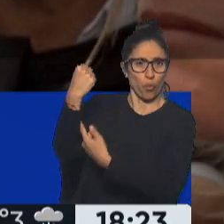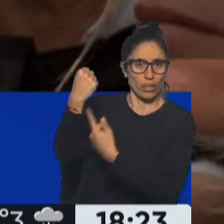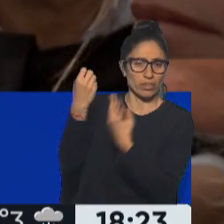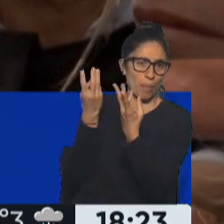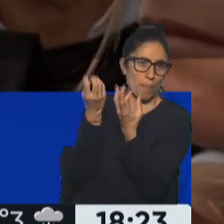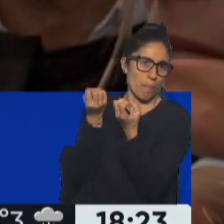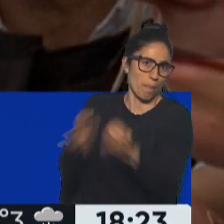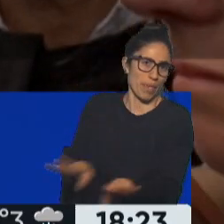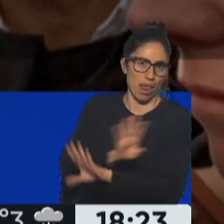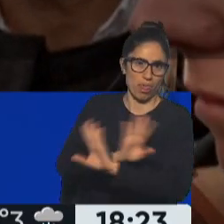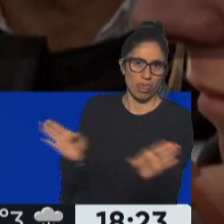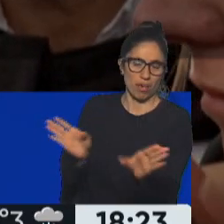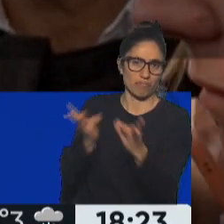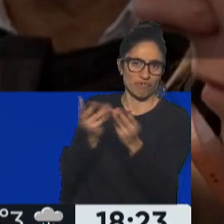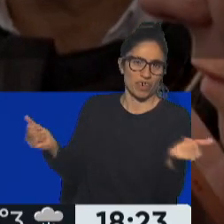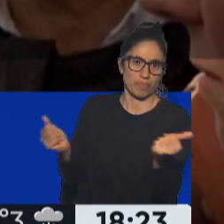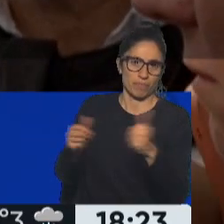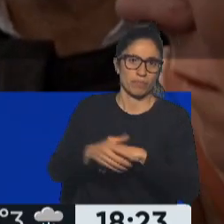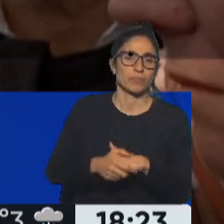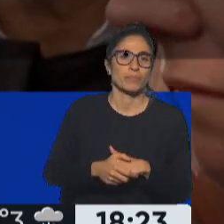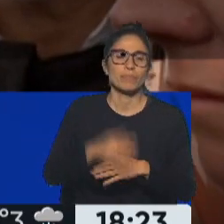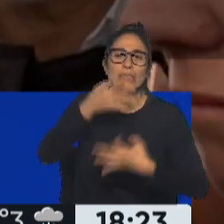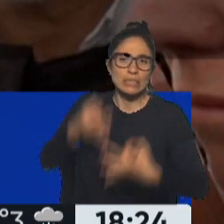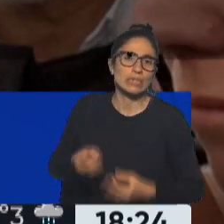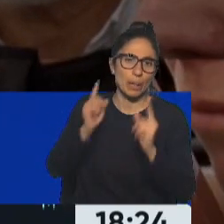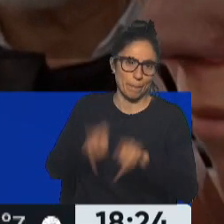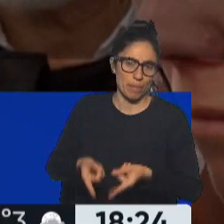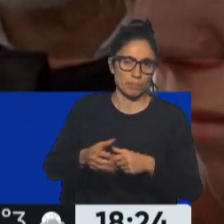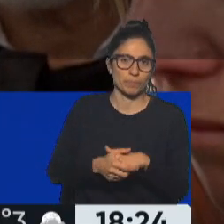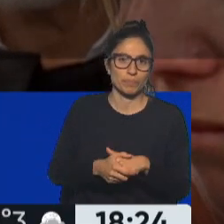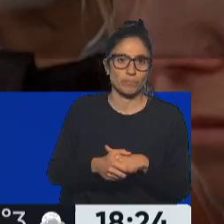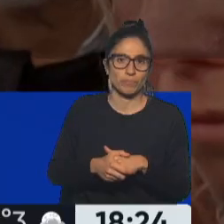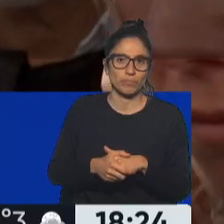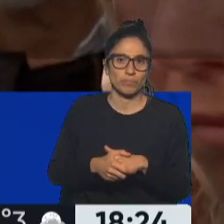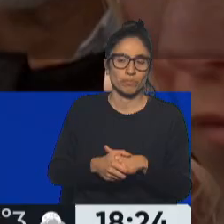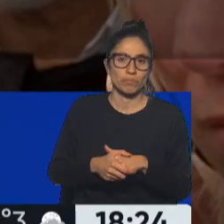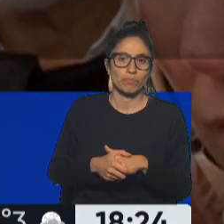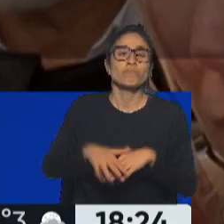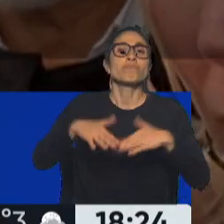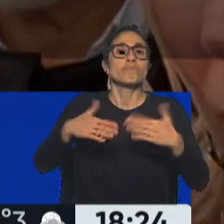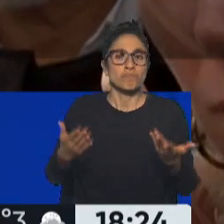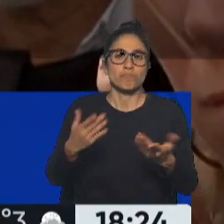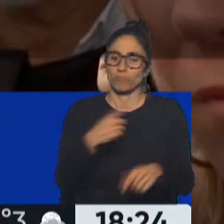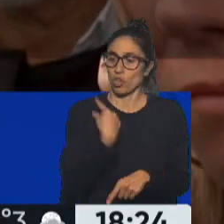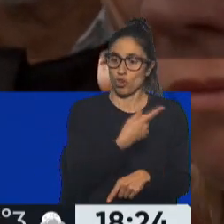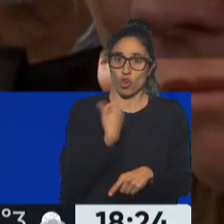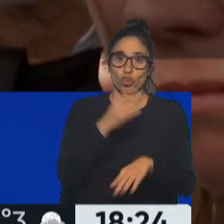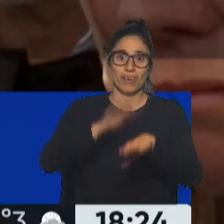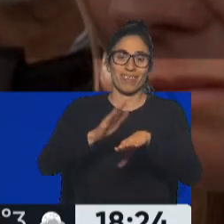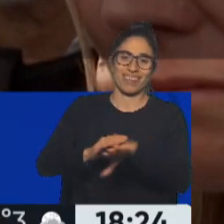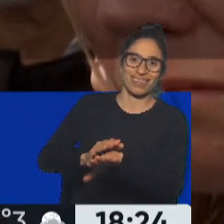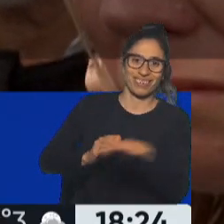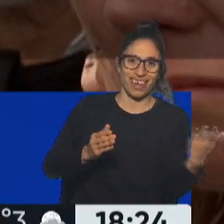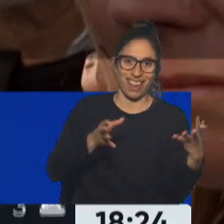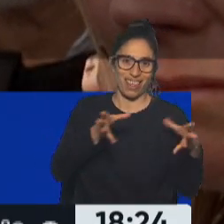pour être le barrage face au Rassemblement national. Et donc, seuls nous, à gauche, nous pouvons être cette digue dont